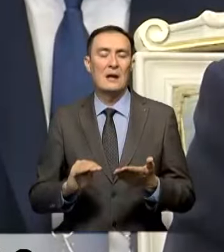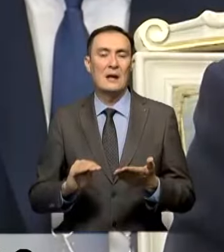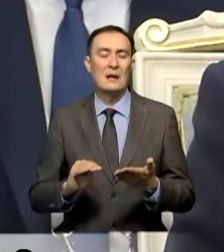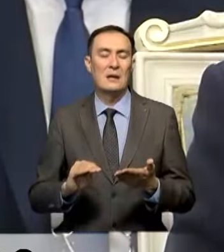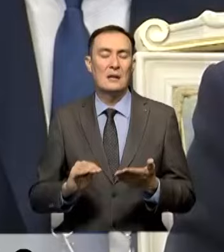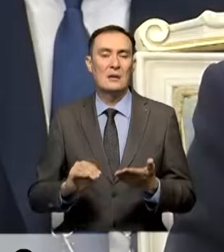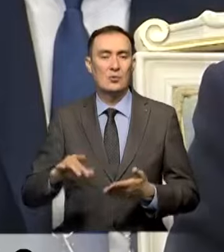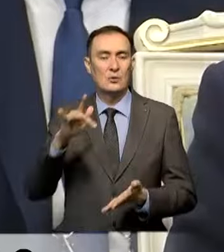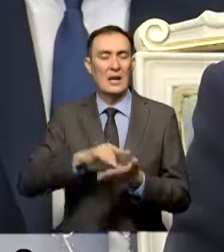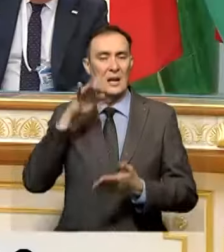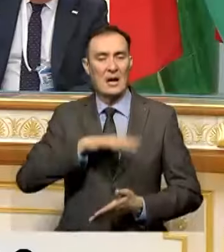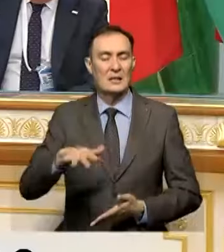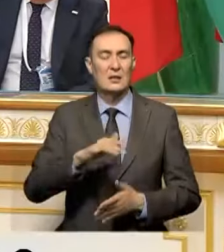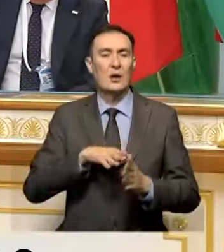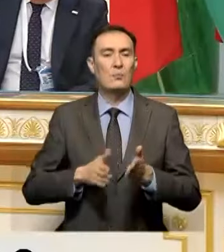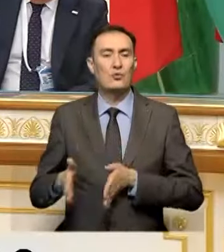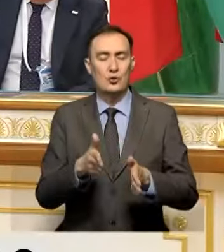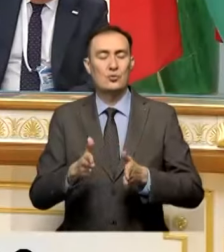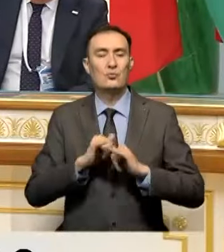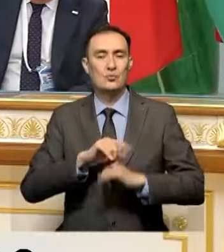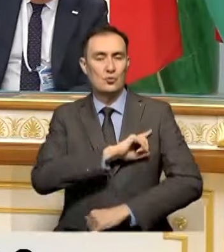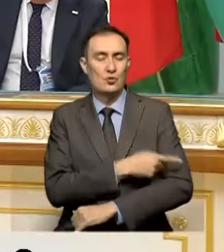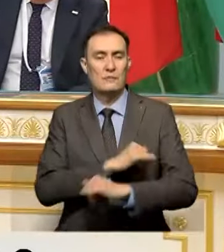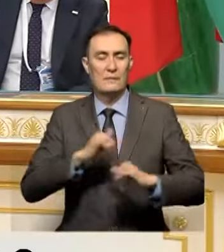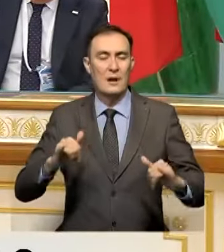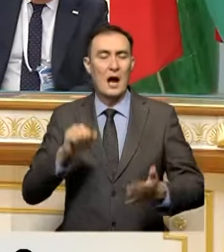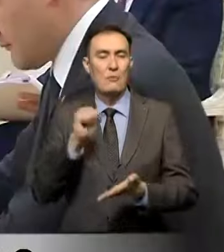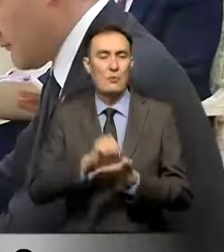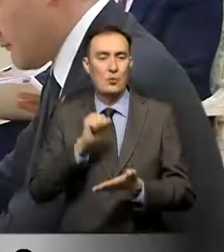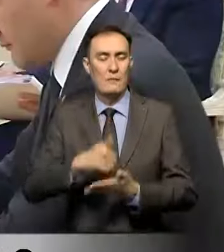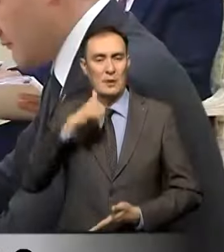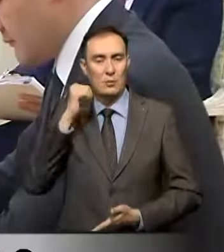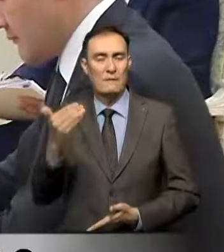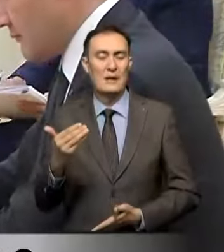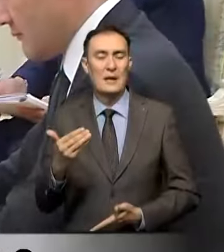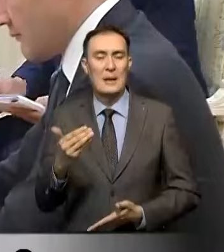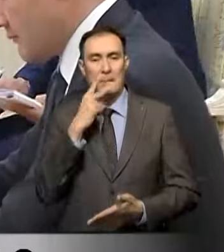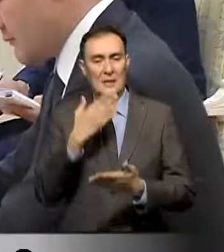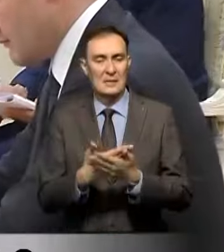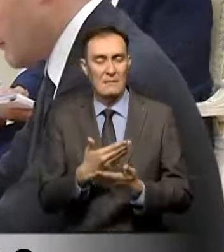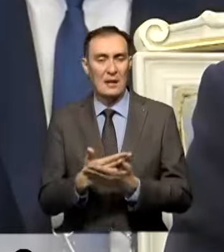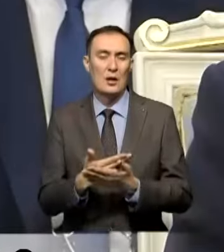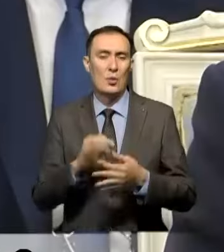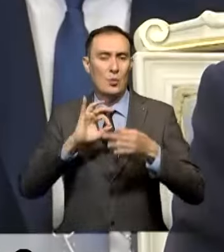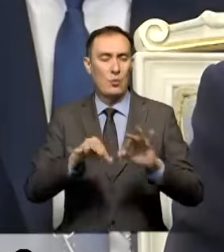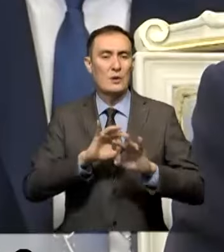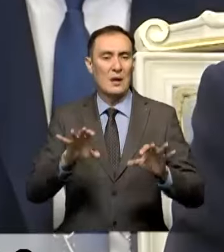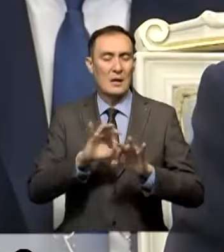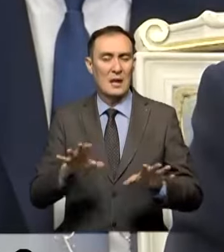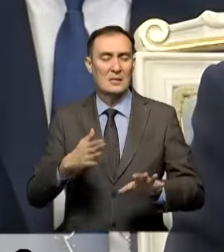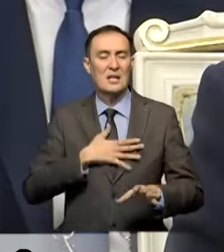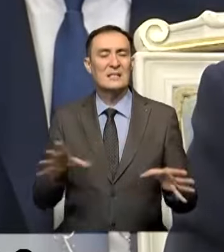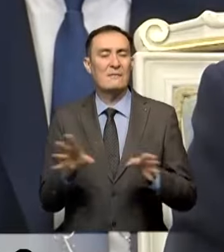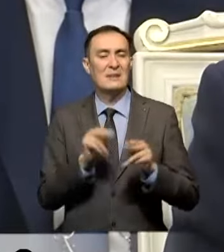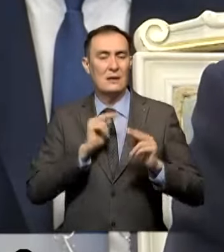к устойчивому развитию и процветанию», опубликованной накануне, вы представили глубокий анализ нашей